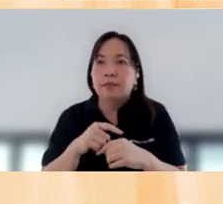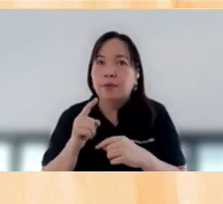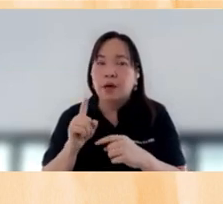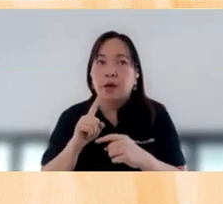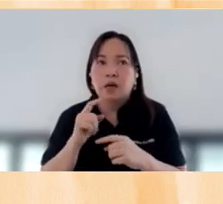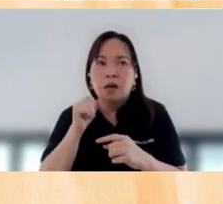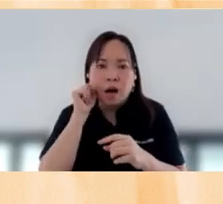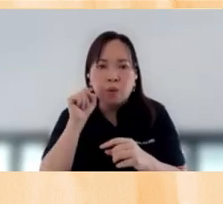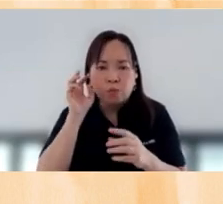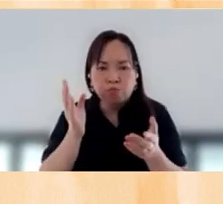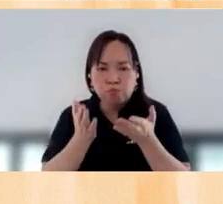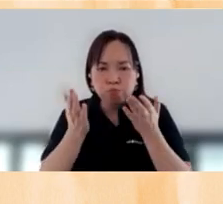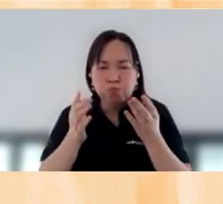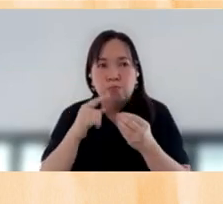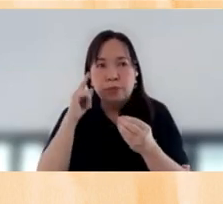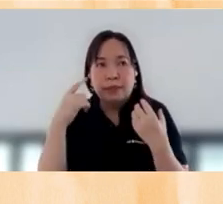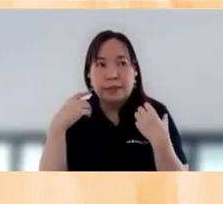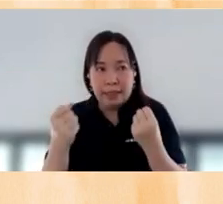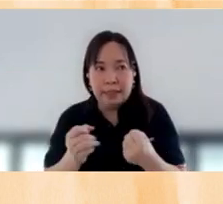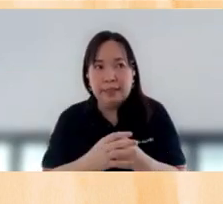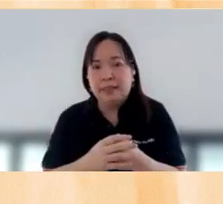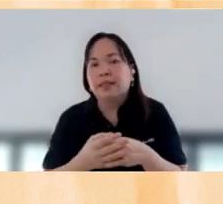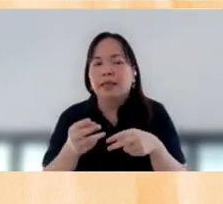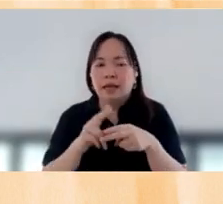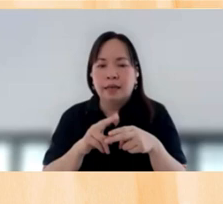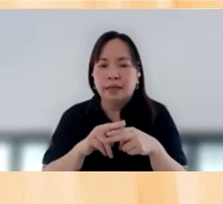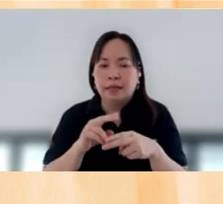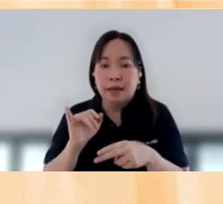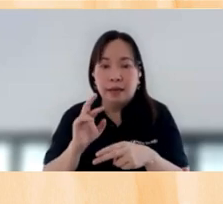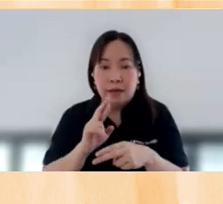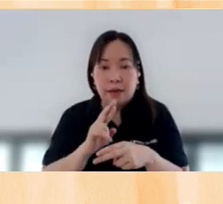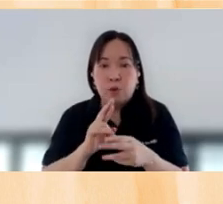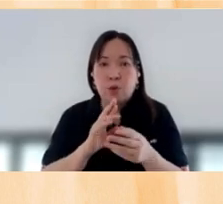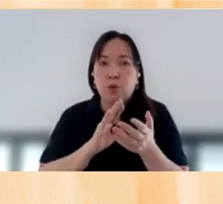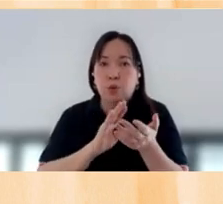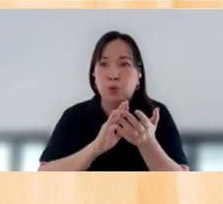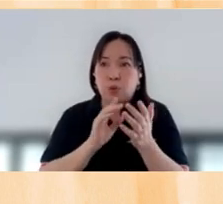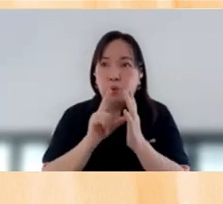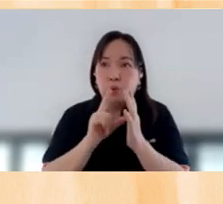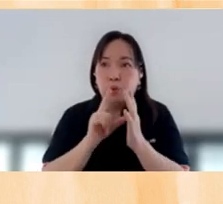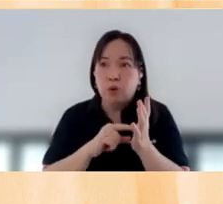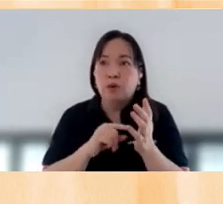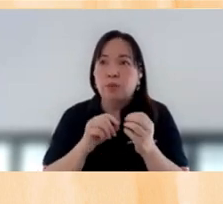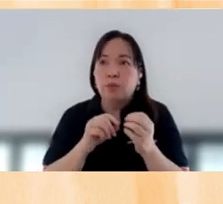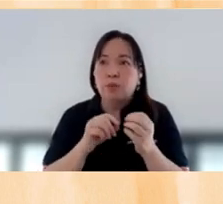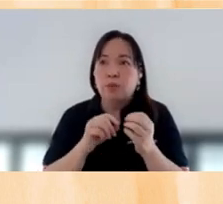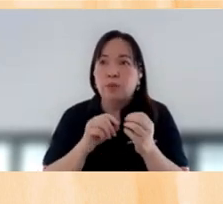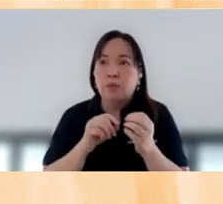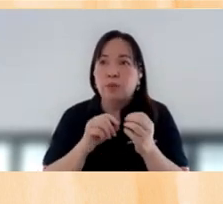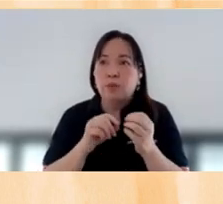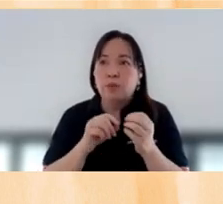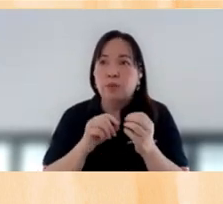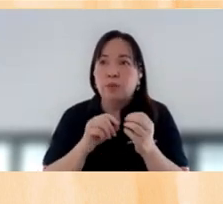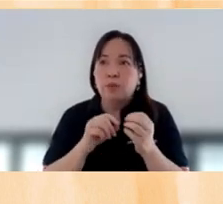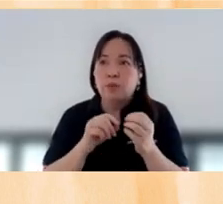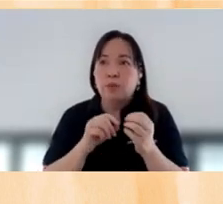health issues. Ina-expand yan ng IRR ng batas sa mas malawak na mental health promotion. Gabay ang UHC law,